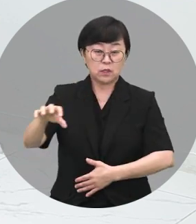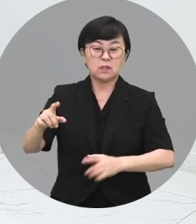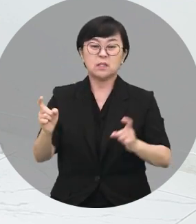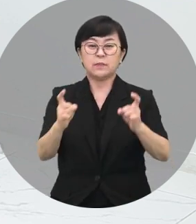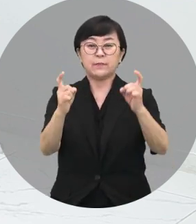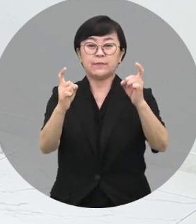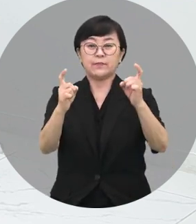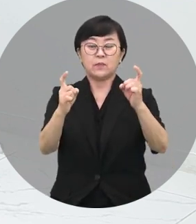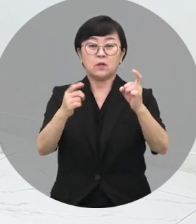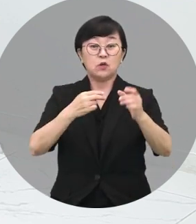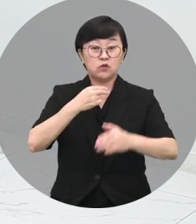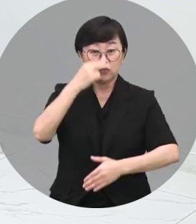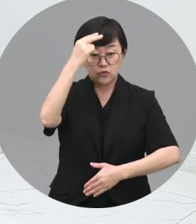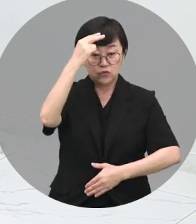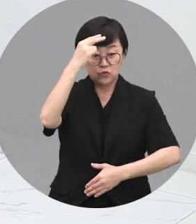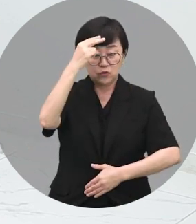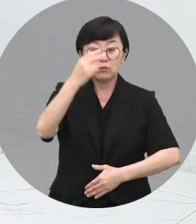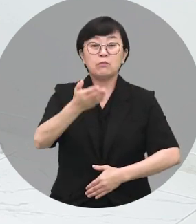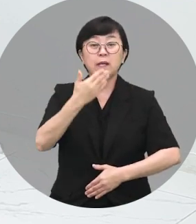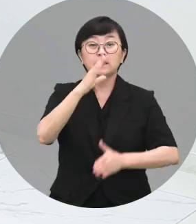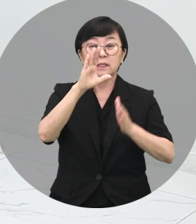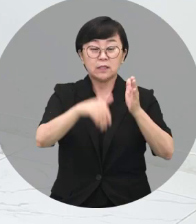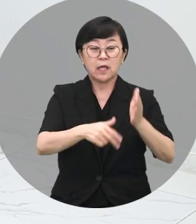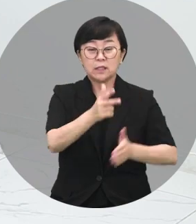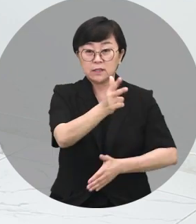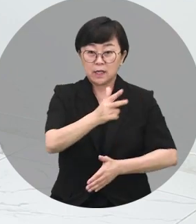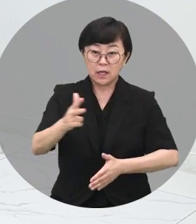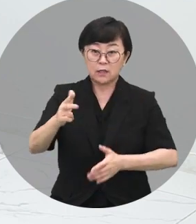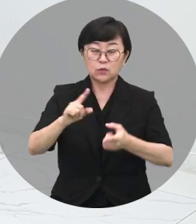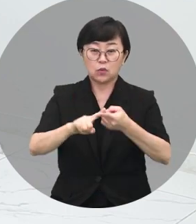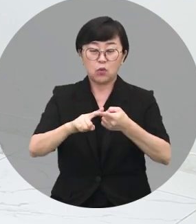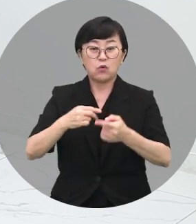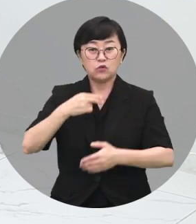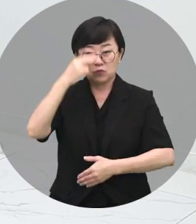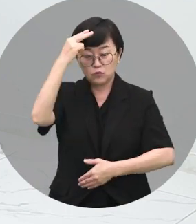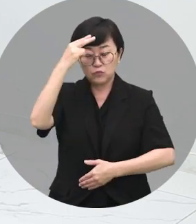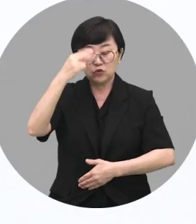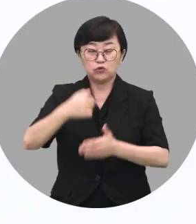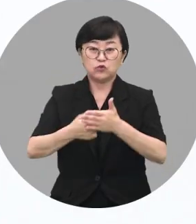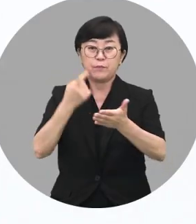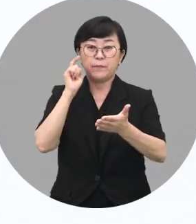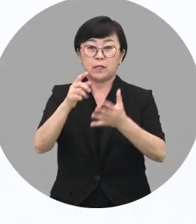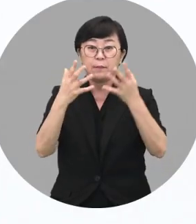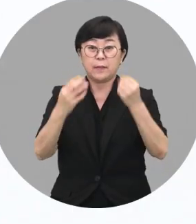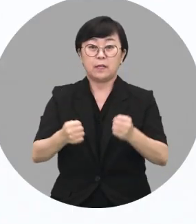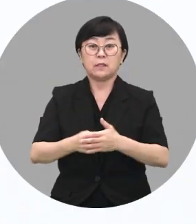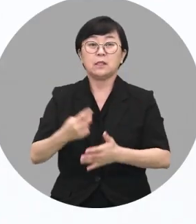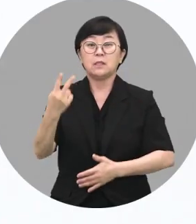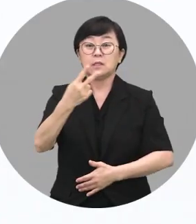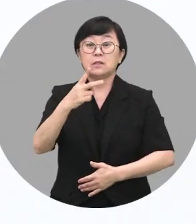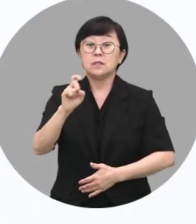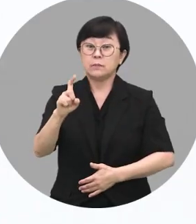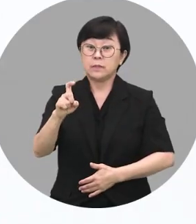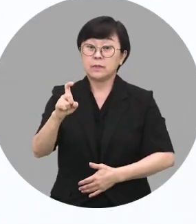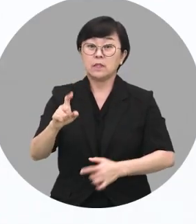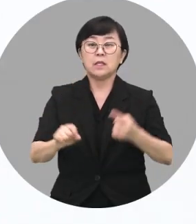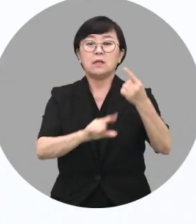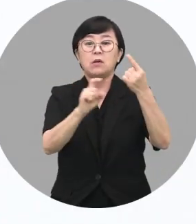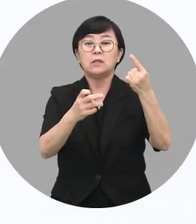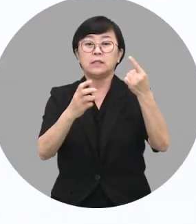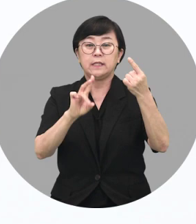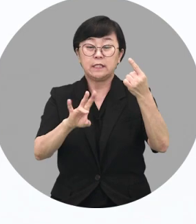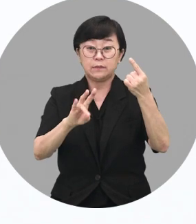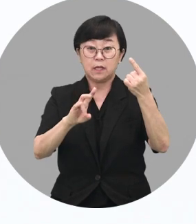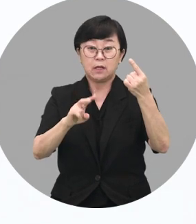시비나 술자리 차량 이동 요청으로 음주운전 적발된 경우가 상당히 많습니다. 특히 이제 2011년 1월